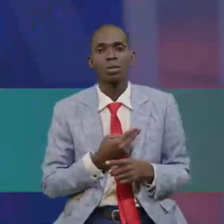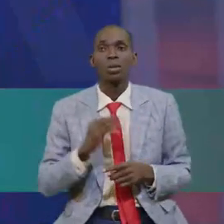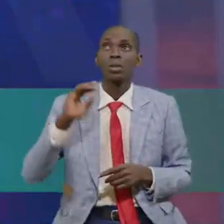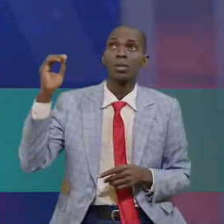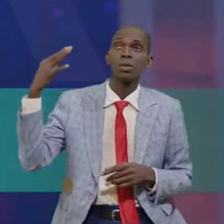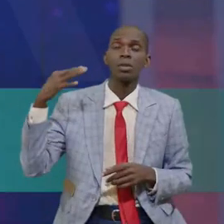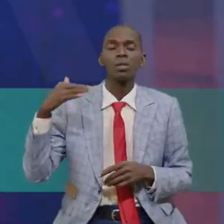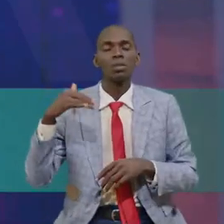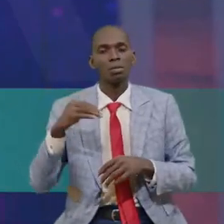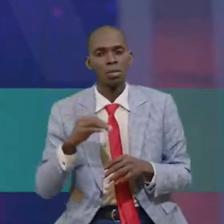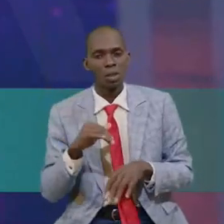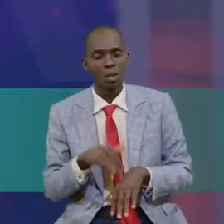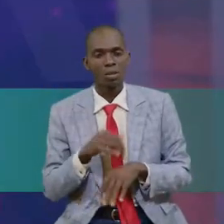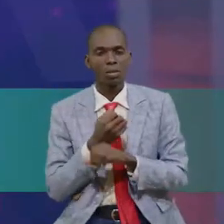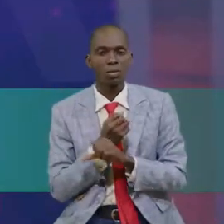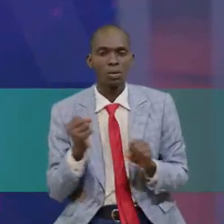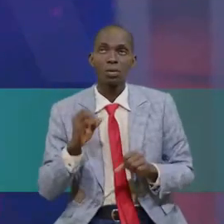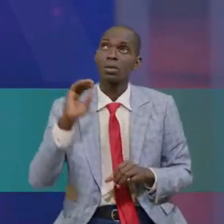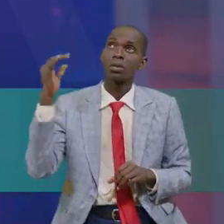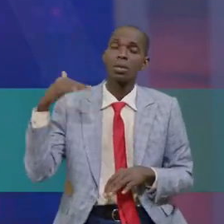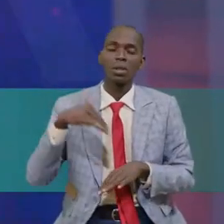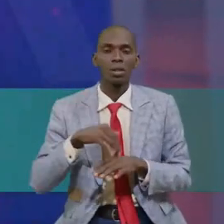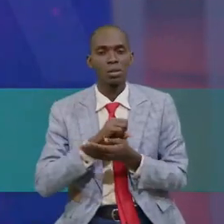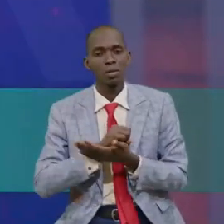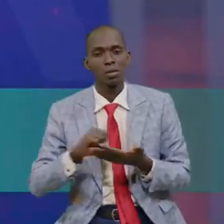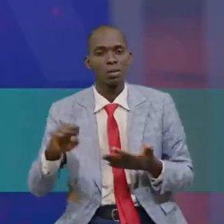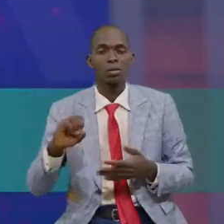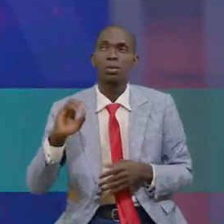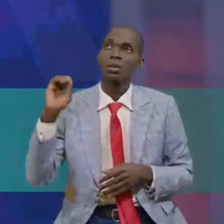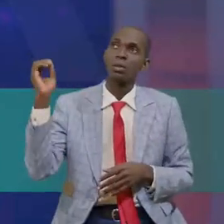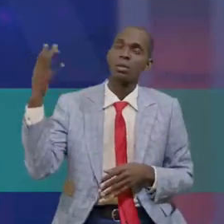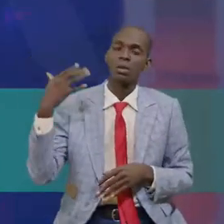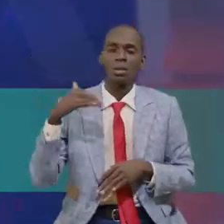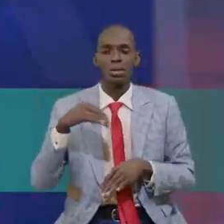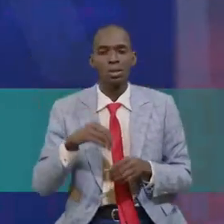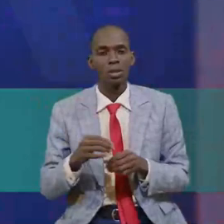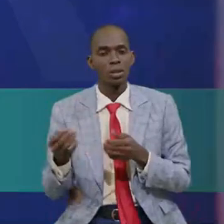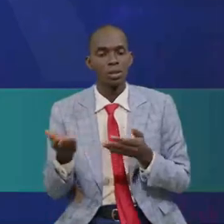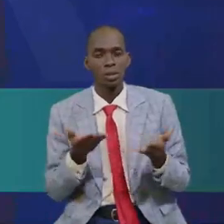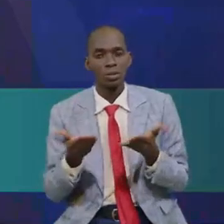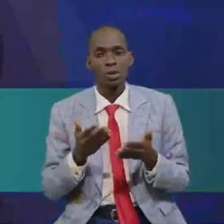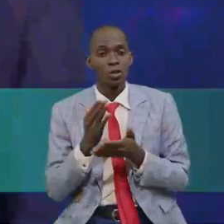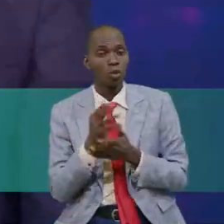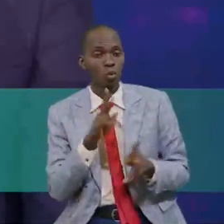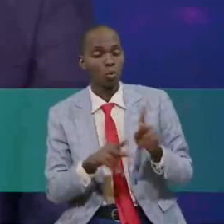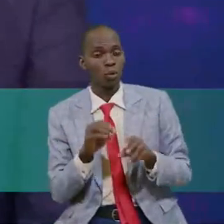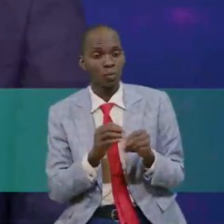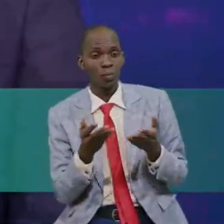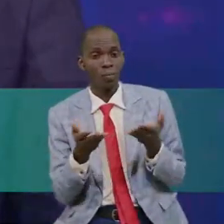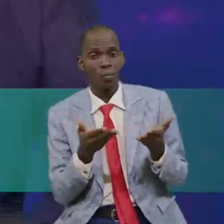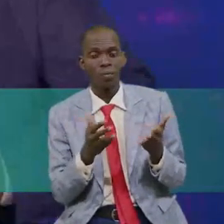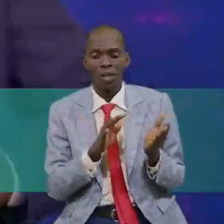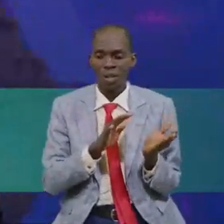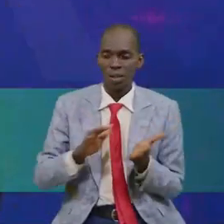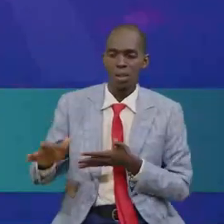la sanctification, la grâce. Dans le service, la grâce. Il y a des gens dans le service, ils laissent